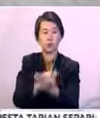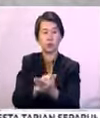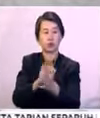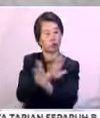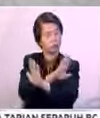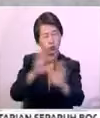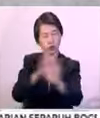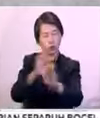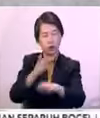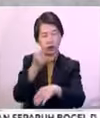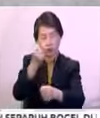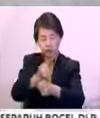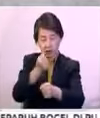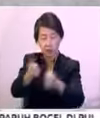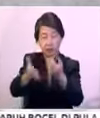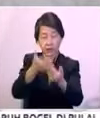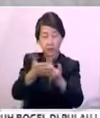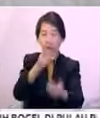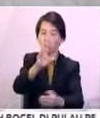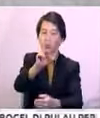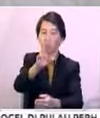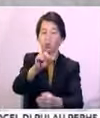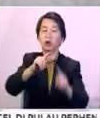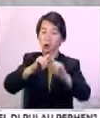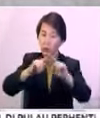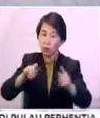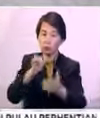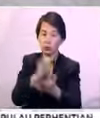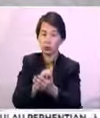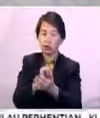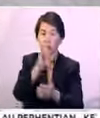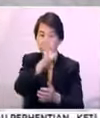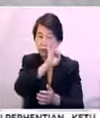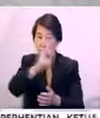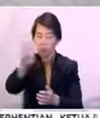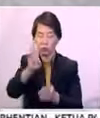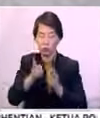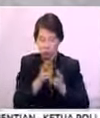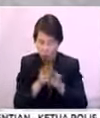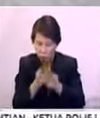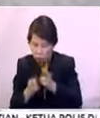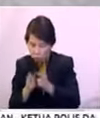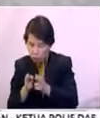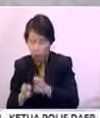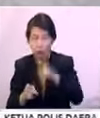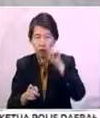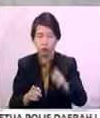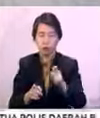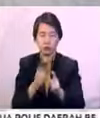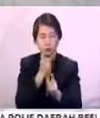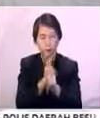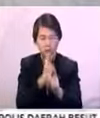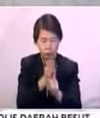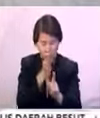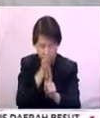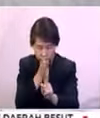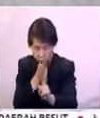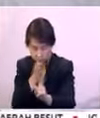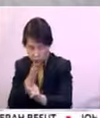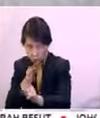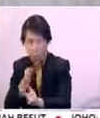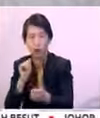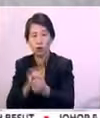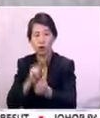yang mudah. Kerana ia adalah satu urusan yang memerlukan penelitian